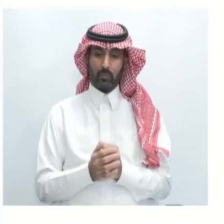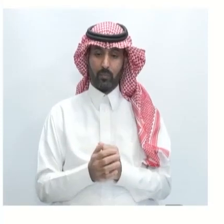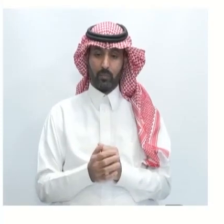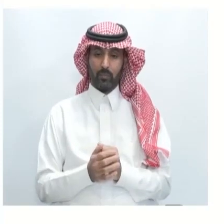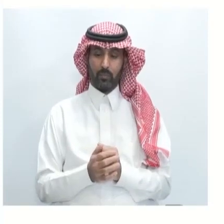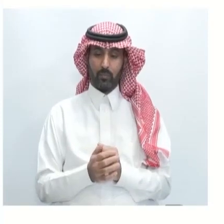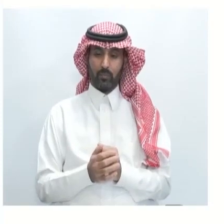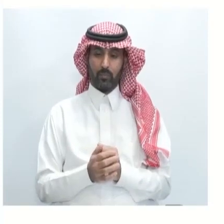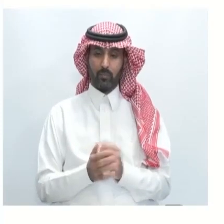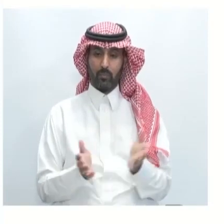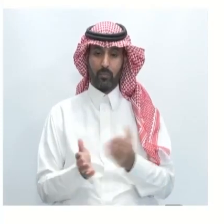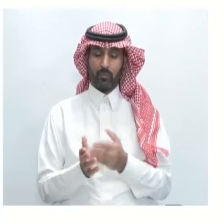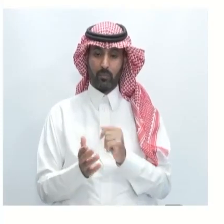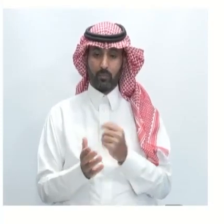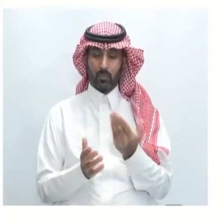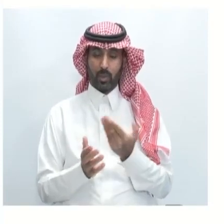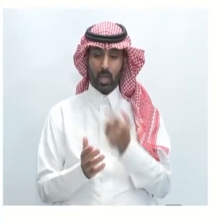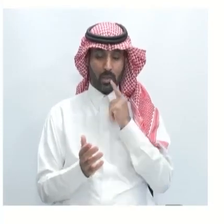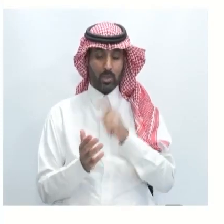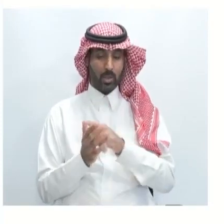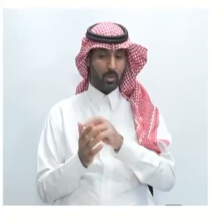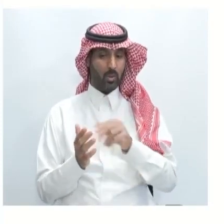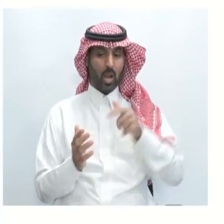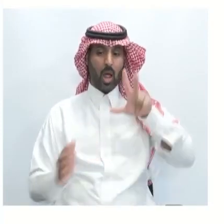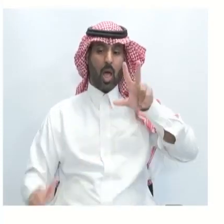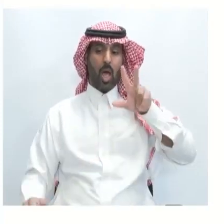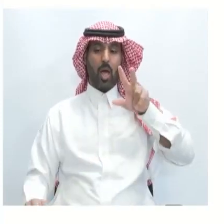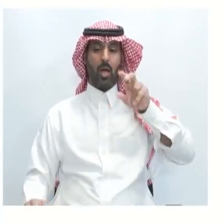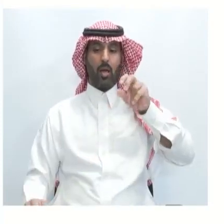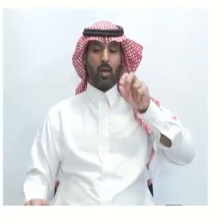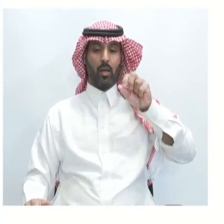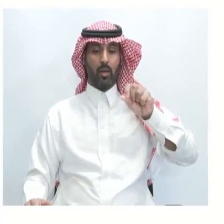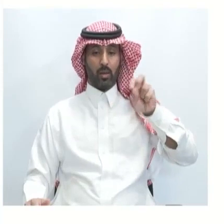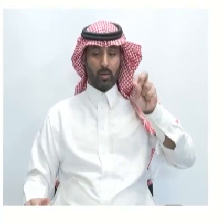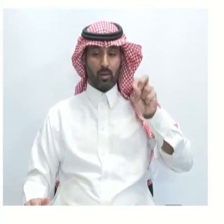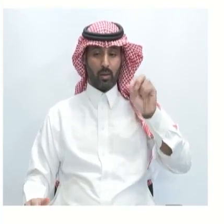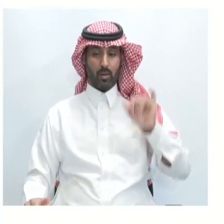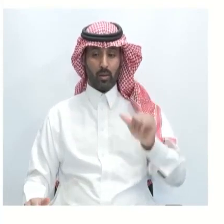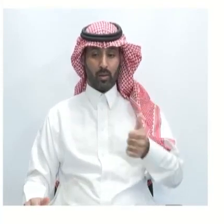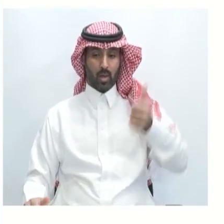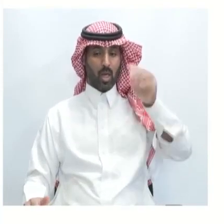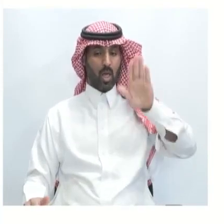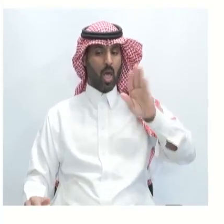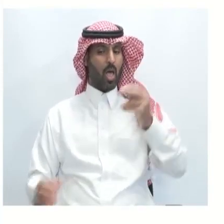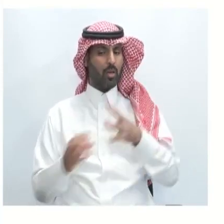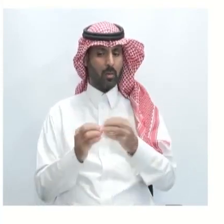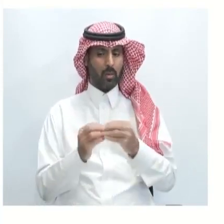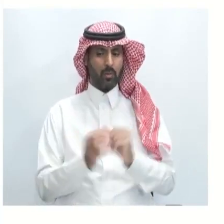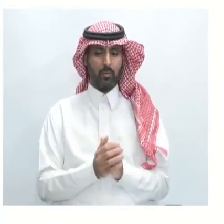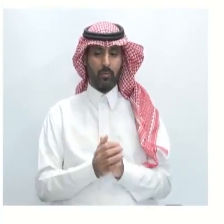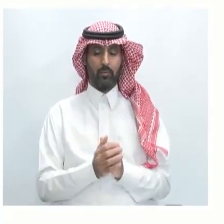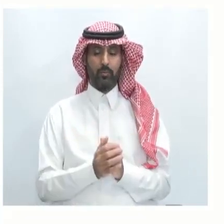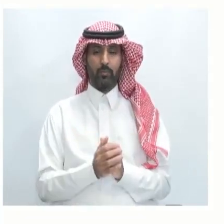دعونا نقرا المقصود بالقياس ونتعرف ونتذكر ثم نجيب على الاسئله التي طرحتها قبل قليل